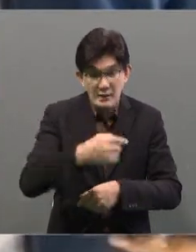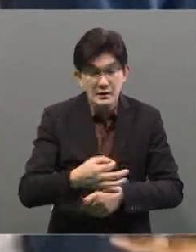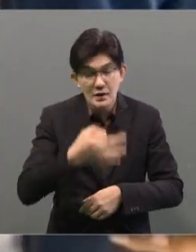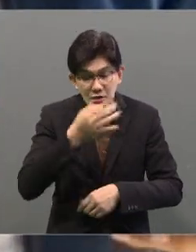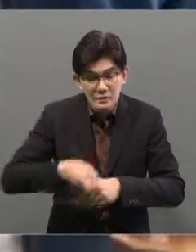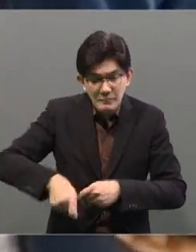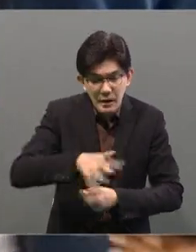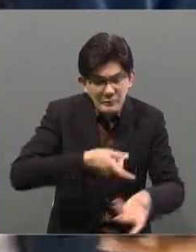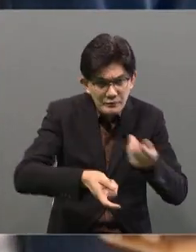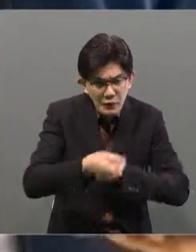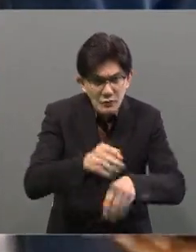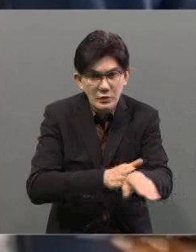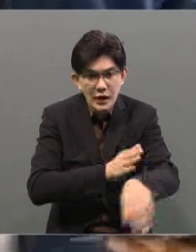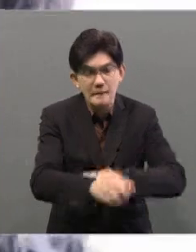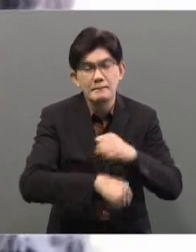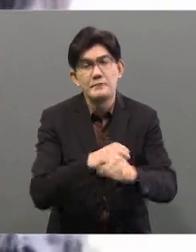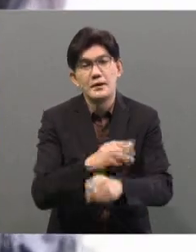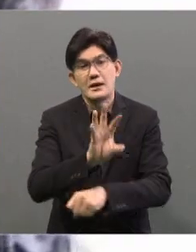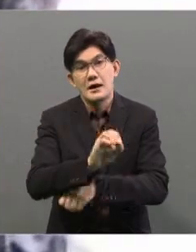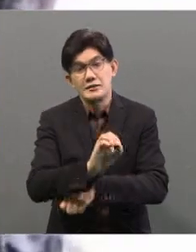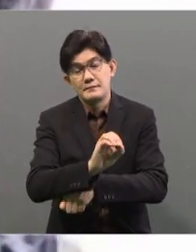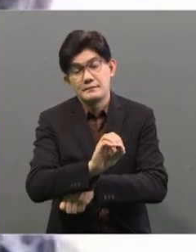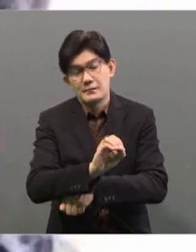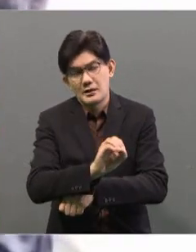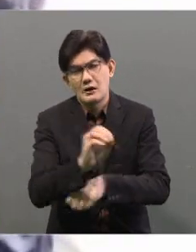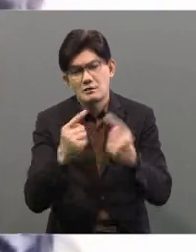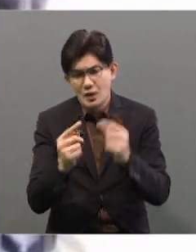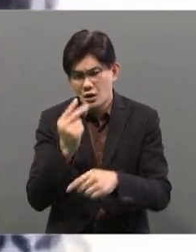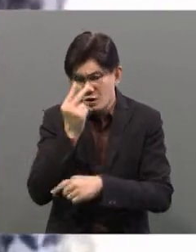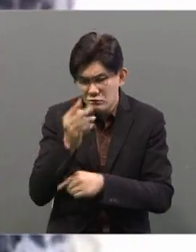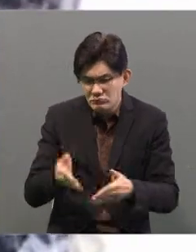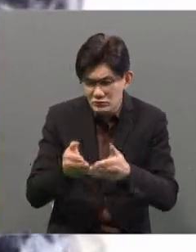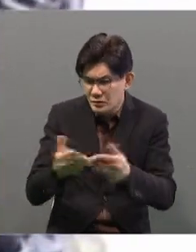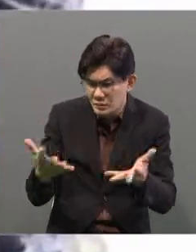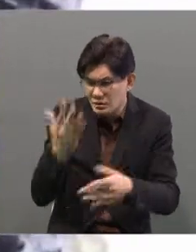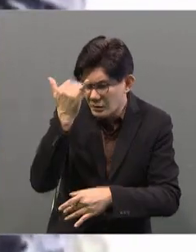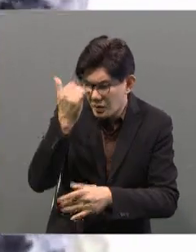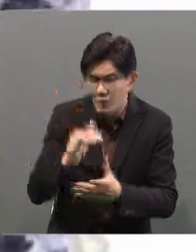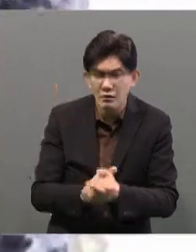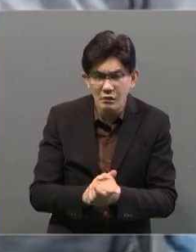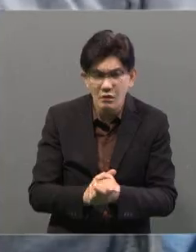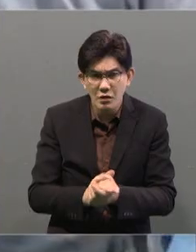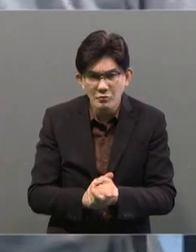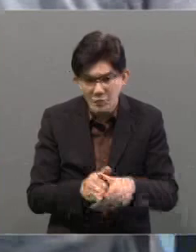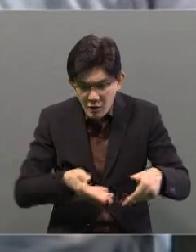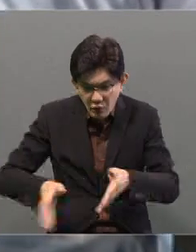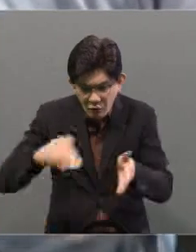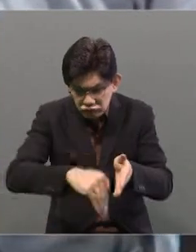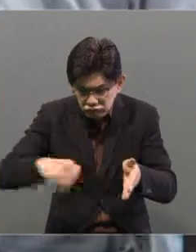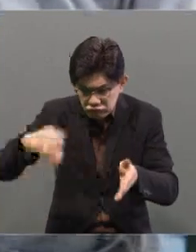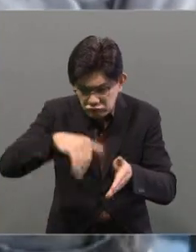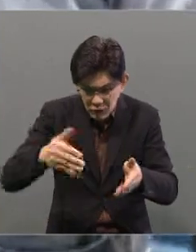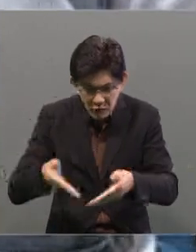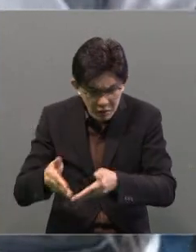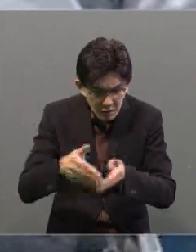าชีพประมงพื้นบ้านมากว่า50ปีแล้วนะครับแต่ที่วันนี้มองไปไม่เห็นเรือจอดเนี่ยเพราะว่ามันมีการขุดคลองเขาก็เลยเอาเ